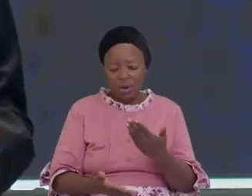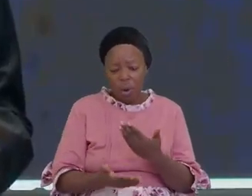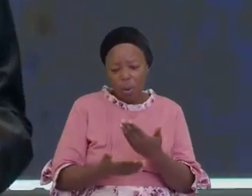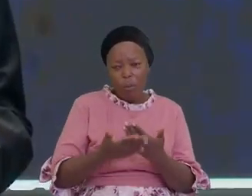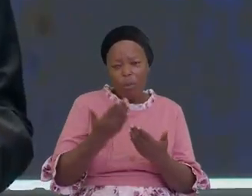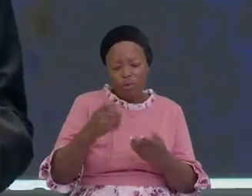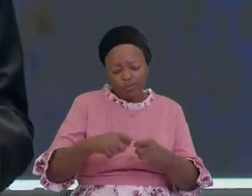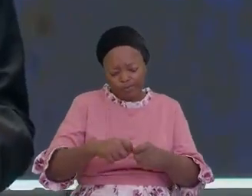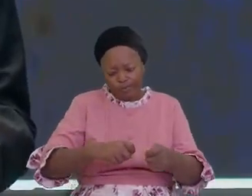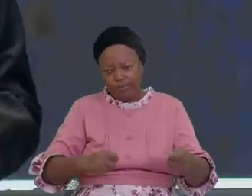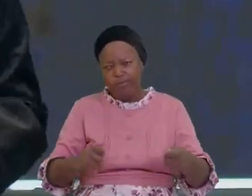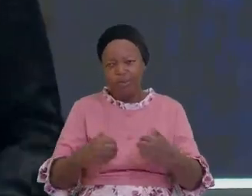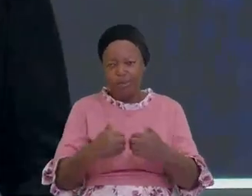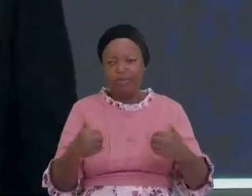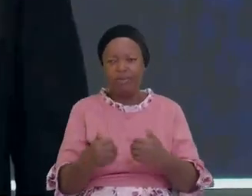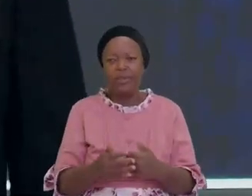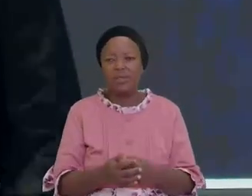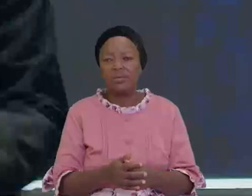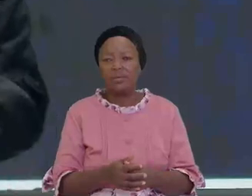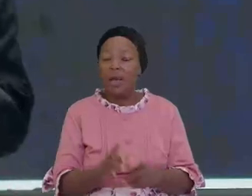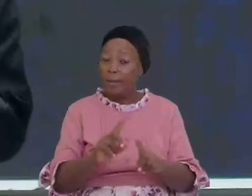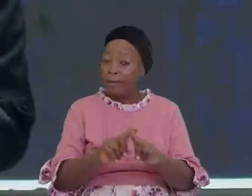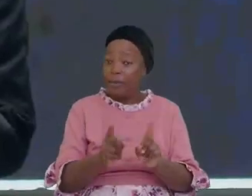c'est pratiquement tout déchiré.